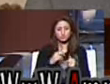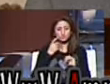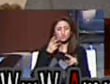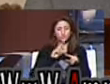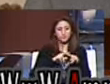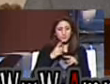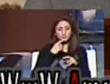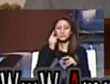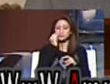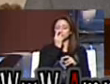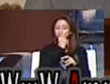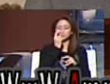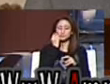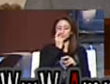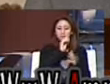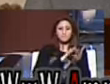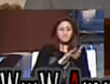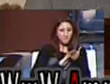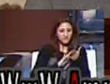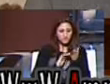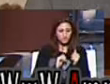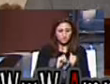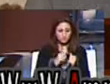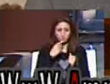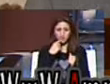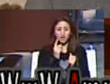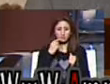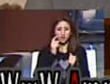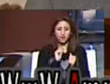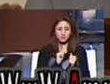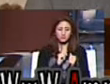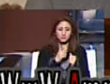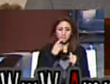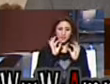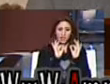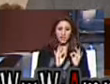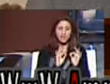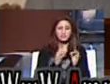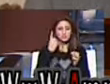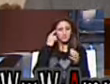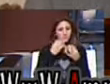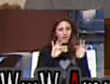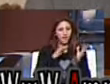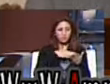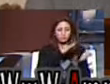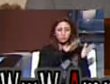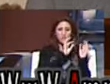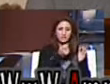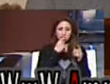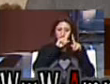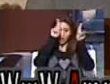نقط الانف يمكن ديت حاجات مش مؤثره قوي ولكن لما يبقى بعض الادويه اللي